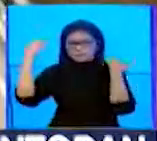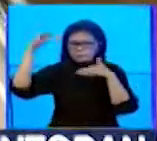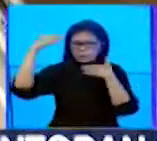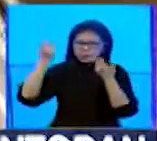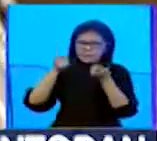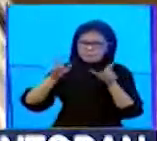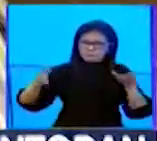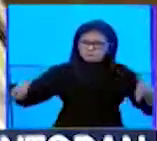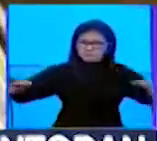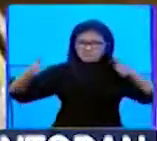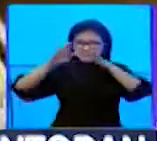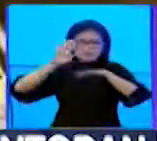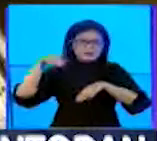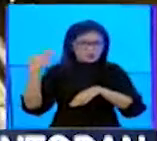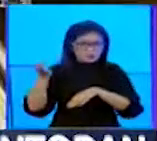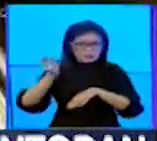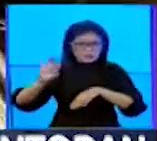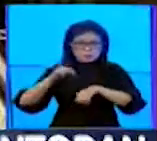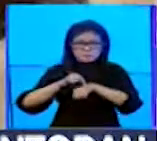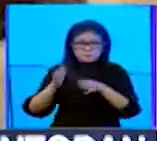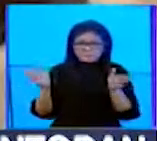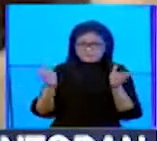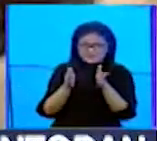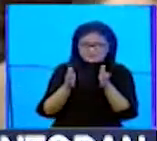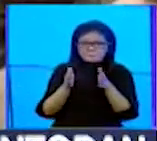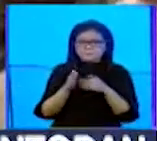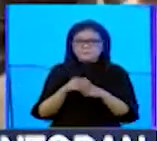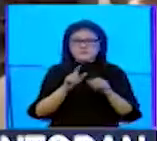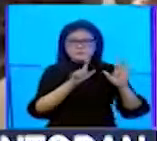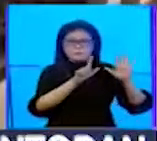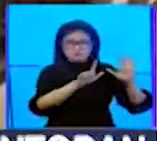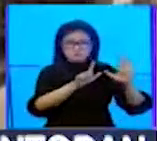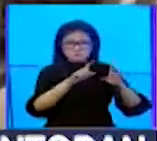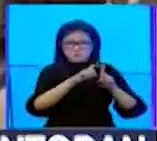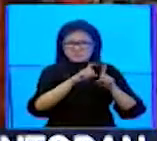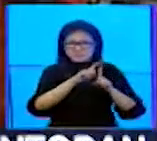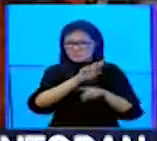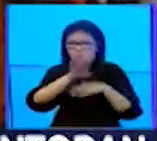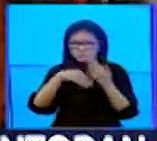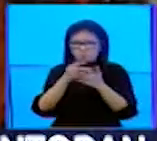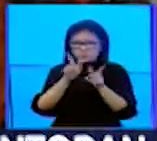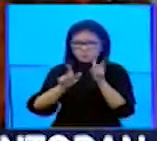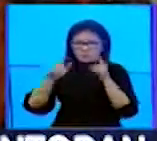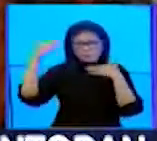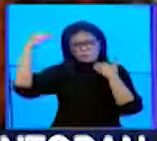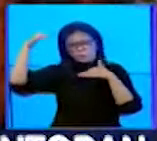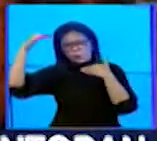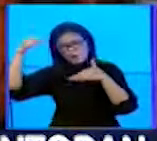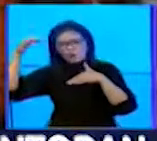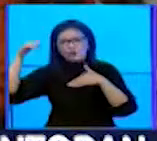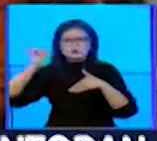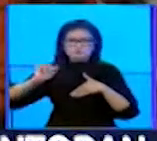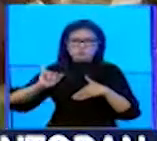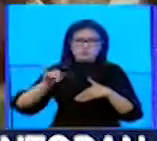Baru. Pada tanggal 24 hingga 27 Desember, jam operasional perkantoran, restoran, dan pusat perbelanjaan dibatasi hanya sampai